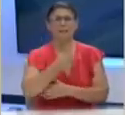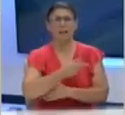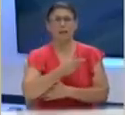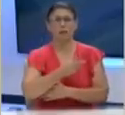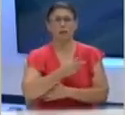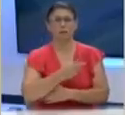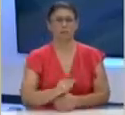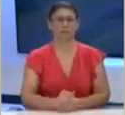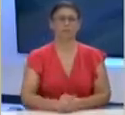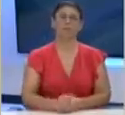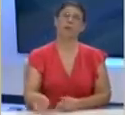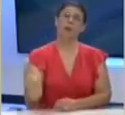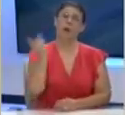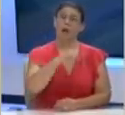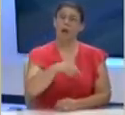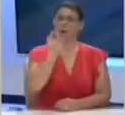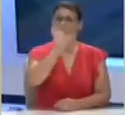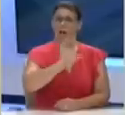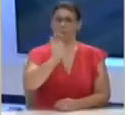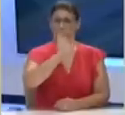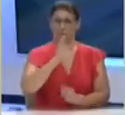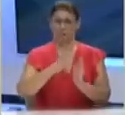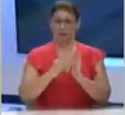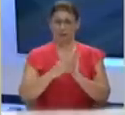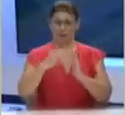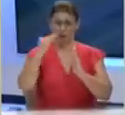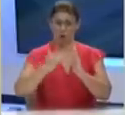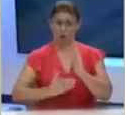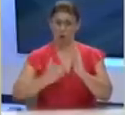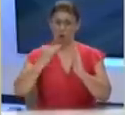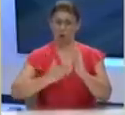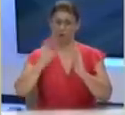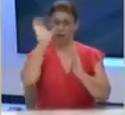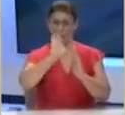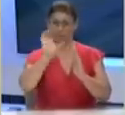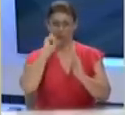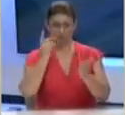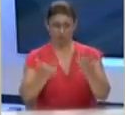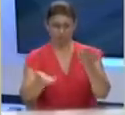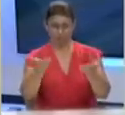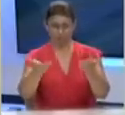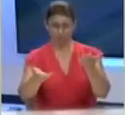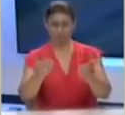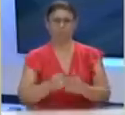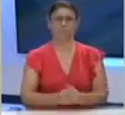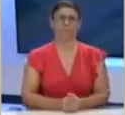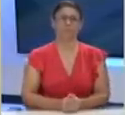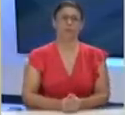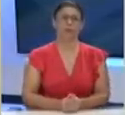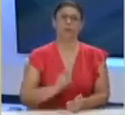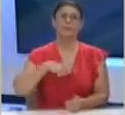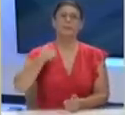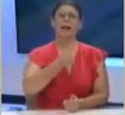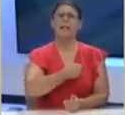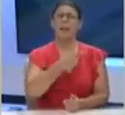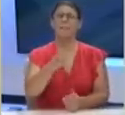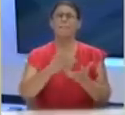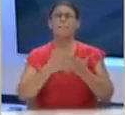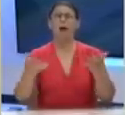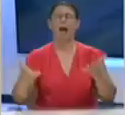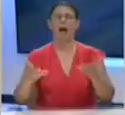λοιπόν άλλα ευρωπαϊκά παραδείγματα του Νότου για να έχουμε μέτρο σύγκρισης. Στην Ισπανία οι μεγάλες πυρκαγιές αυξήθηκαν